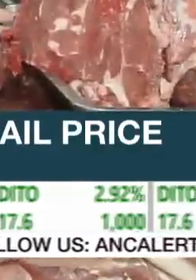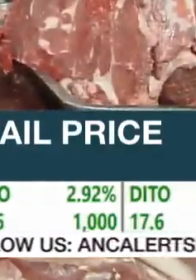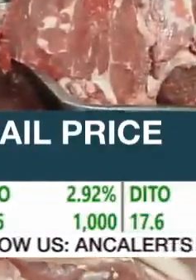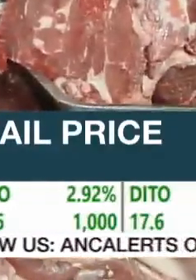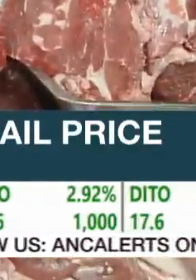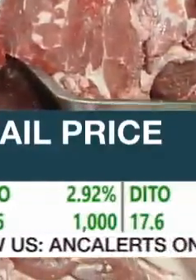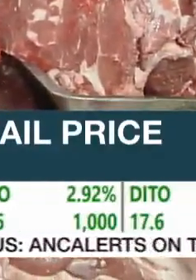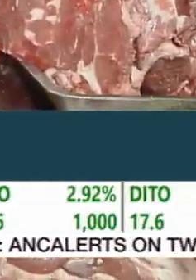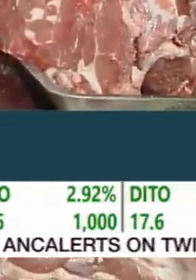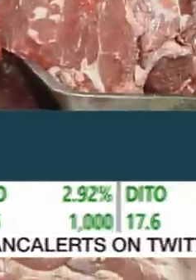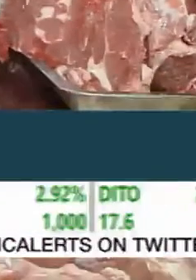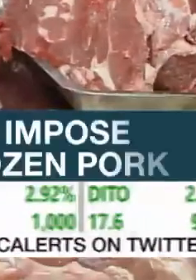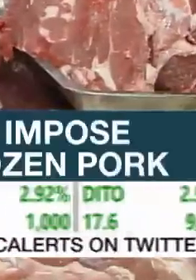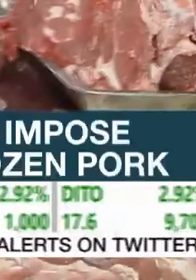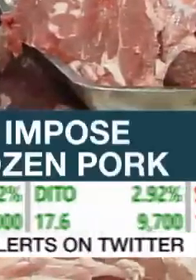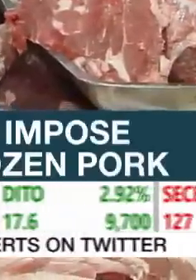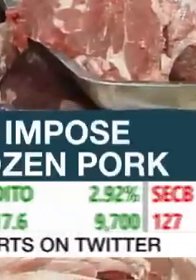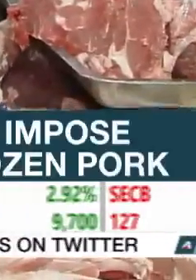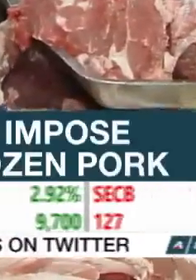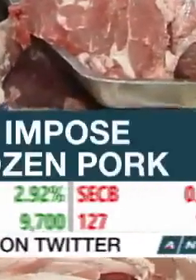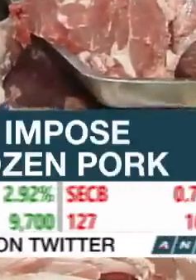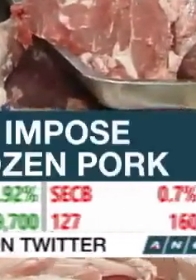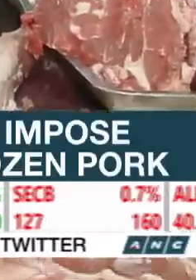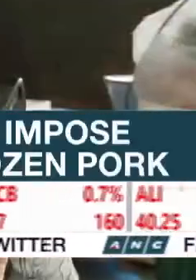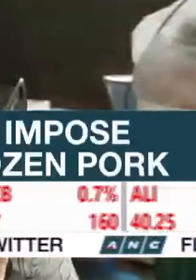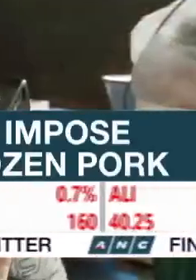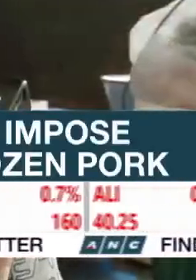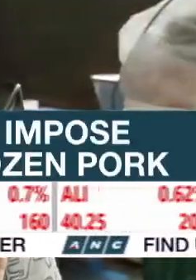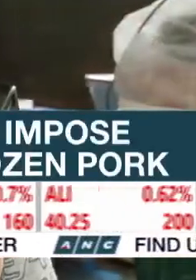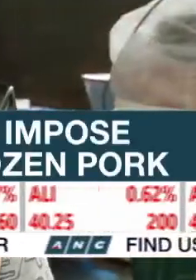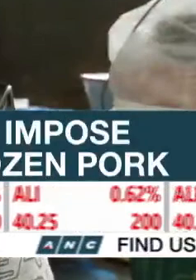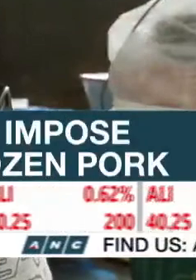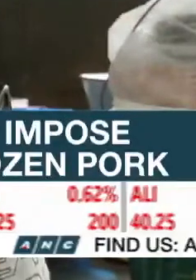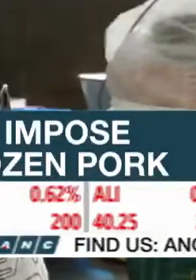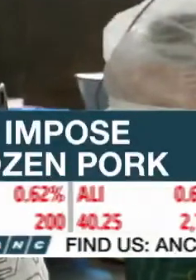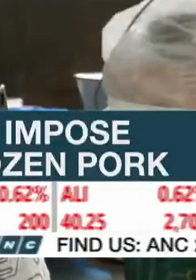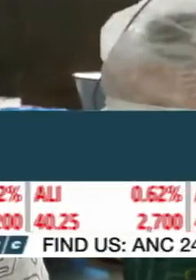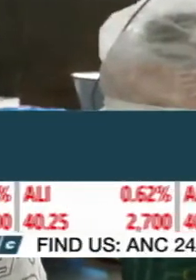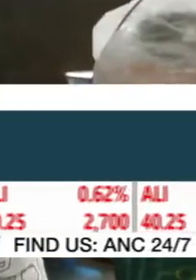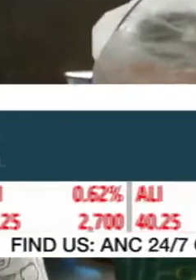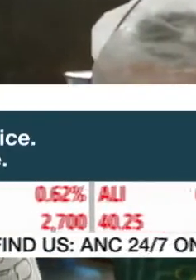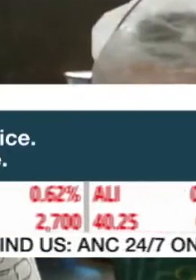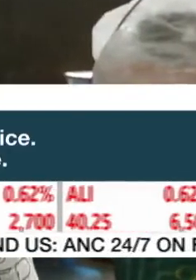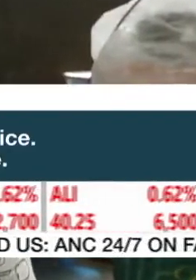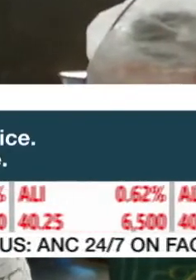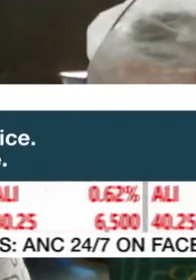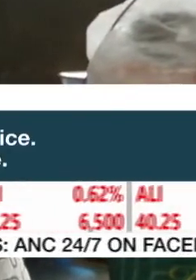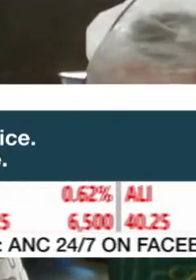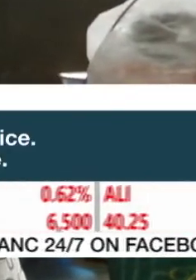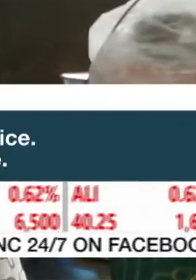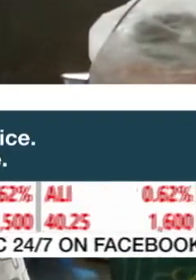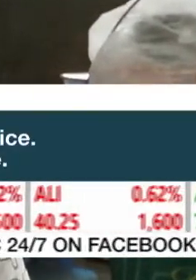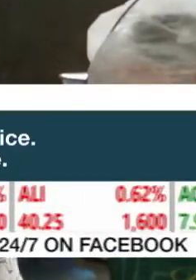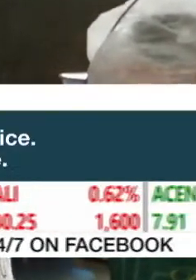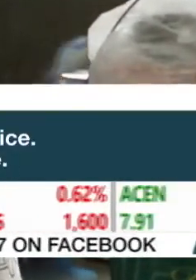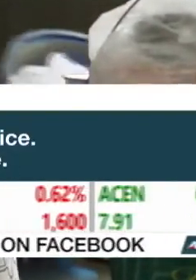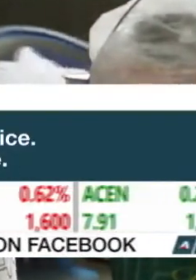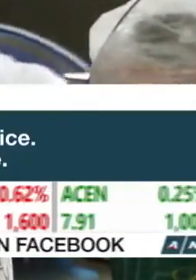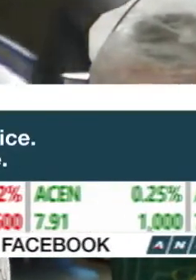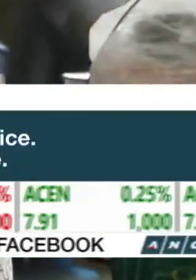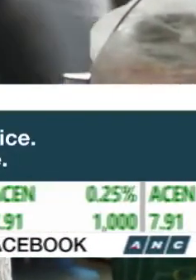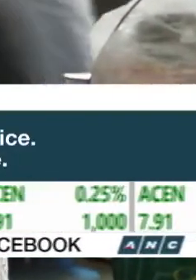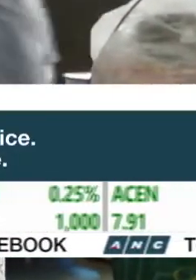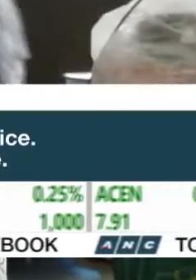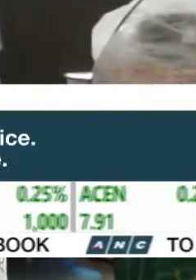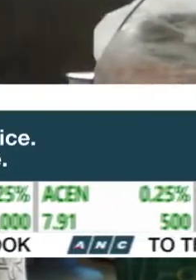abiding by the suggested retail price set by the government. Pag binigay po ng supplier ng mababa, mababa rin